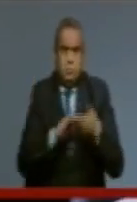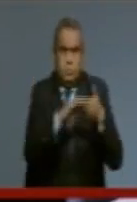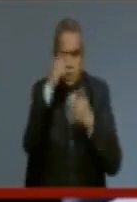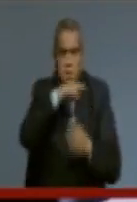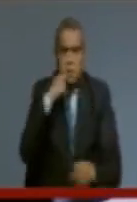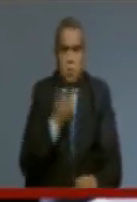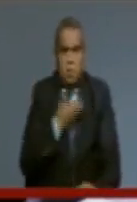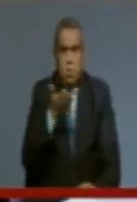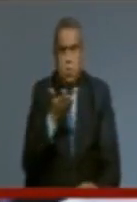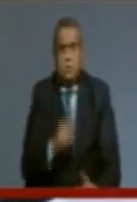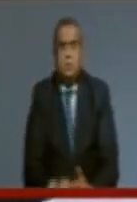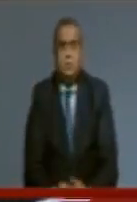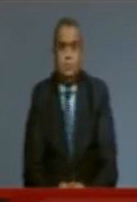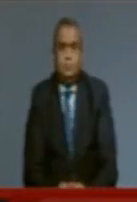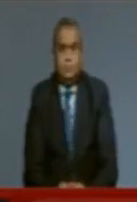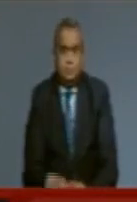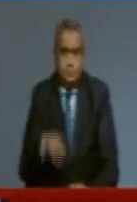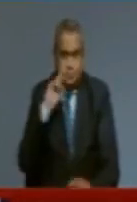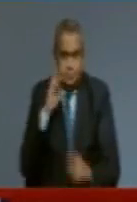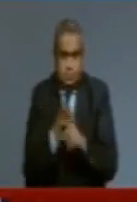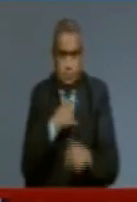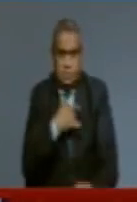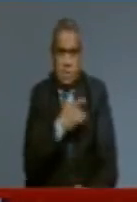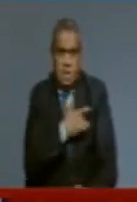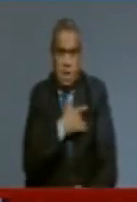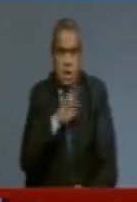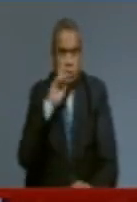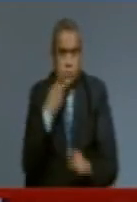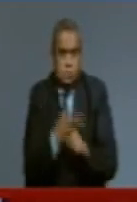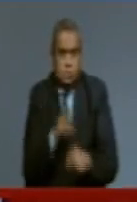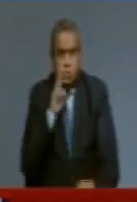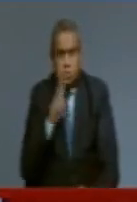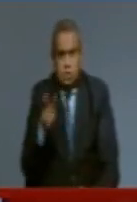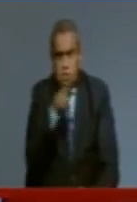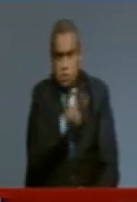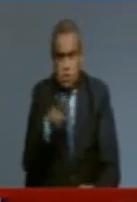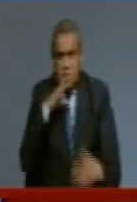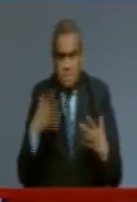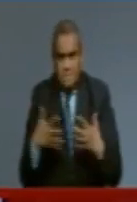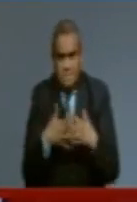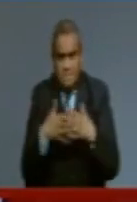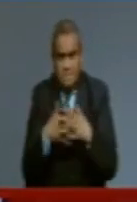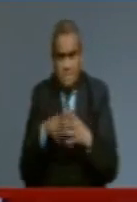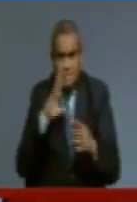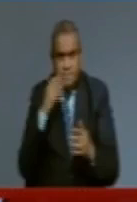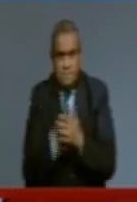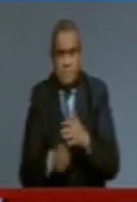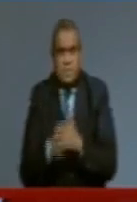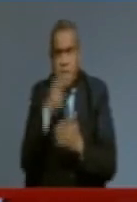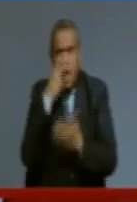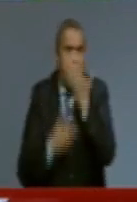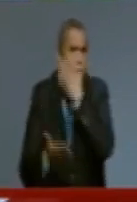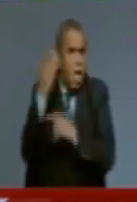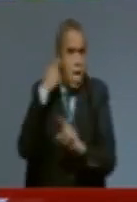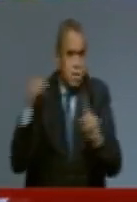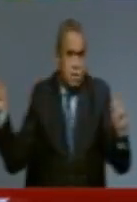إن المشاعر الطيبة التي تربط بيننا اختبرها الزمن،